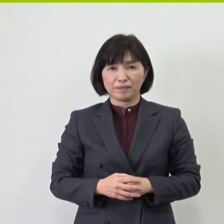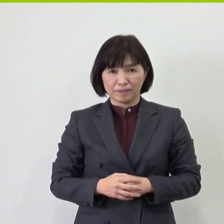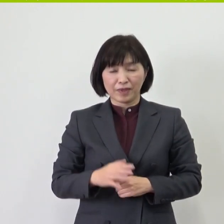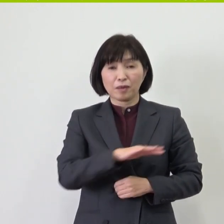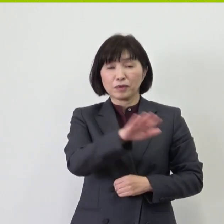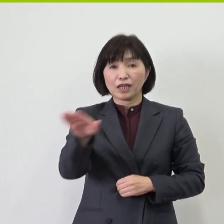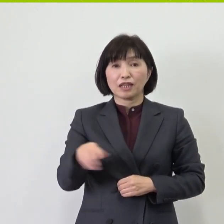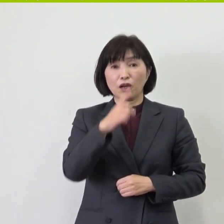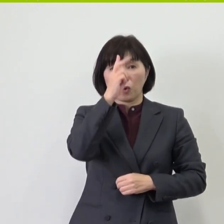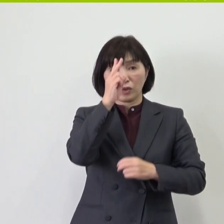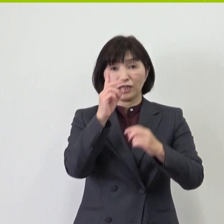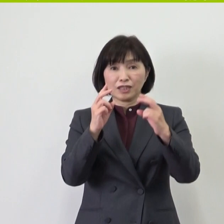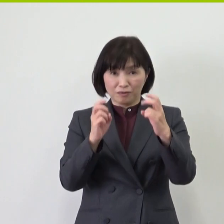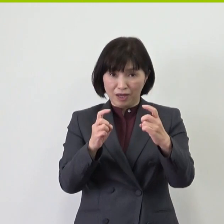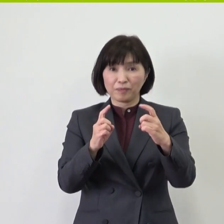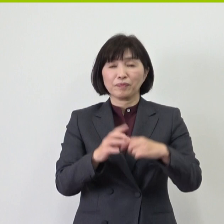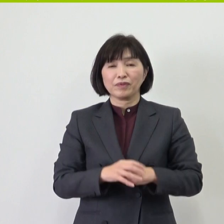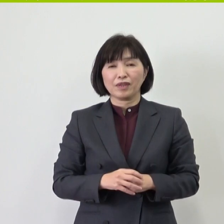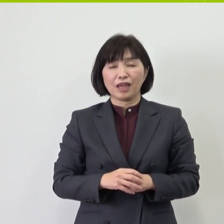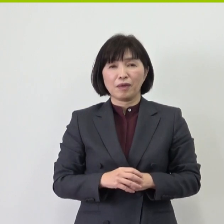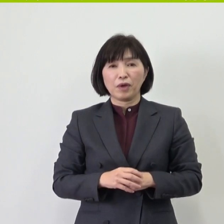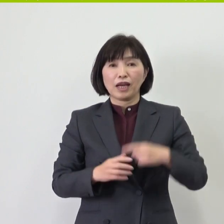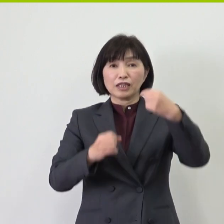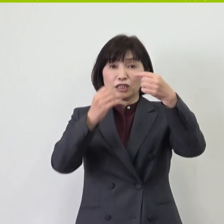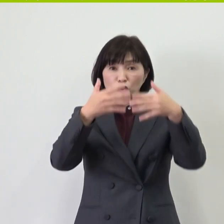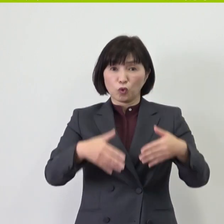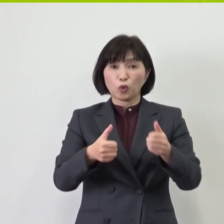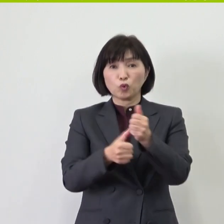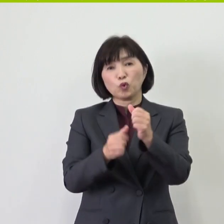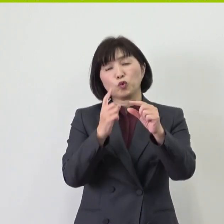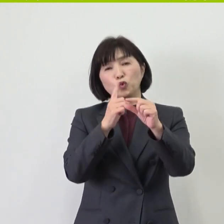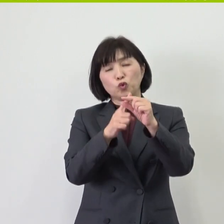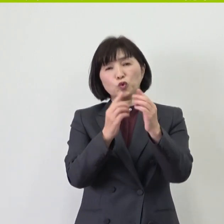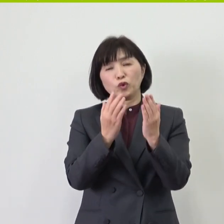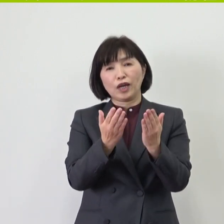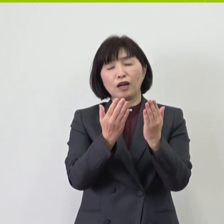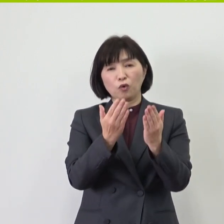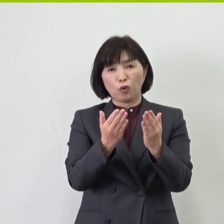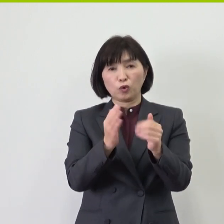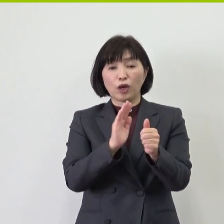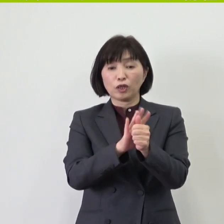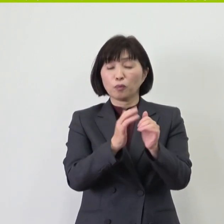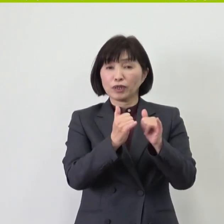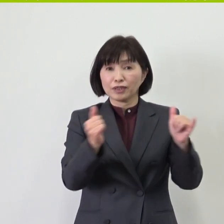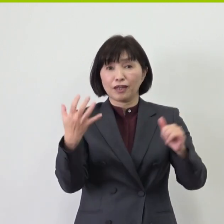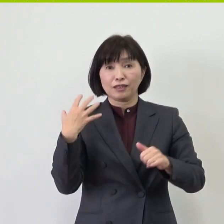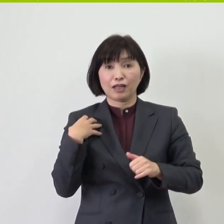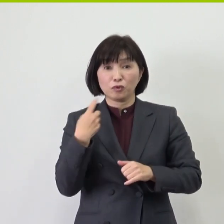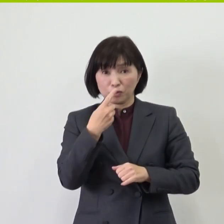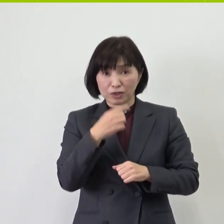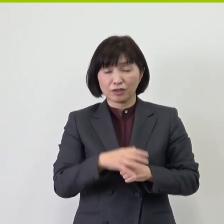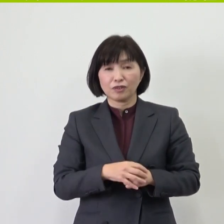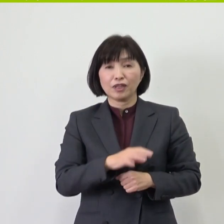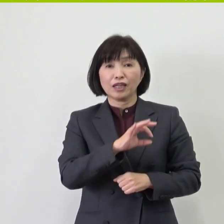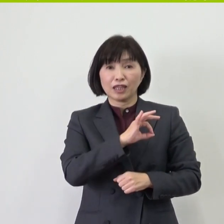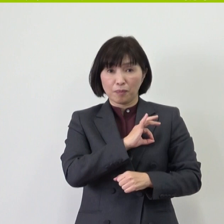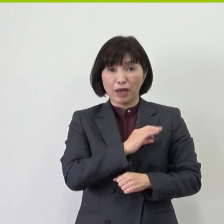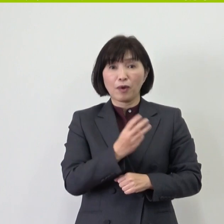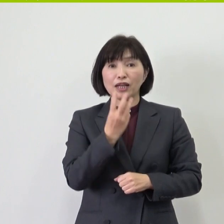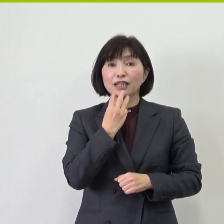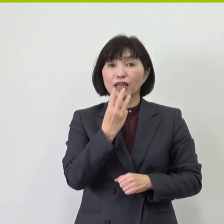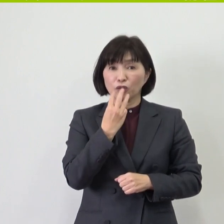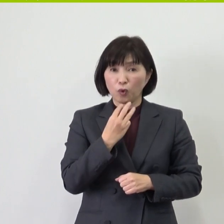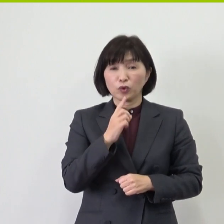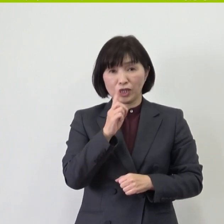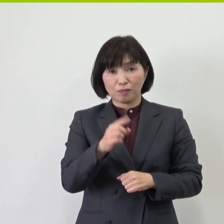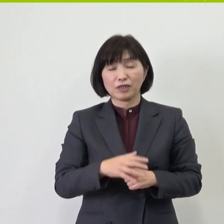皆さんこんにちは。この度一条高校附属中学校のアドバイザーに就任させていただきました斉藤と